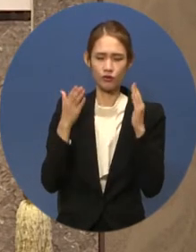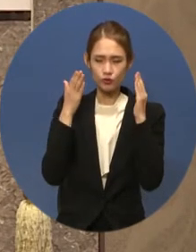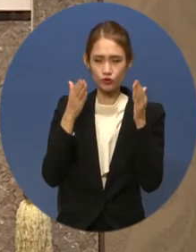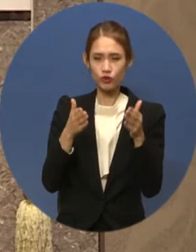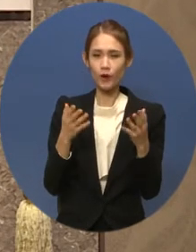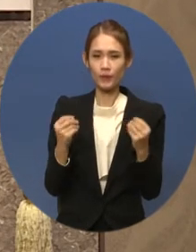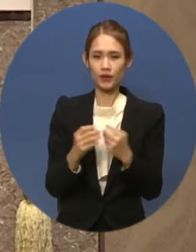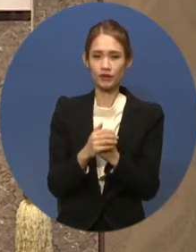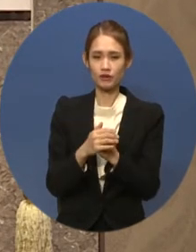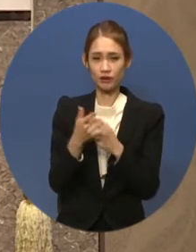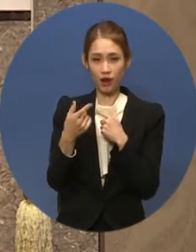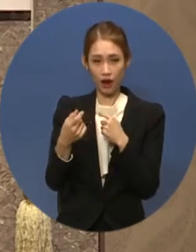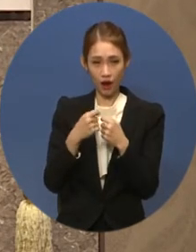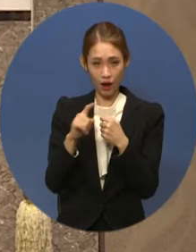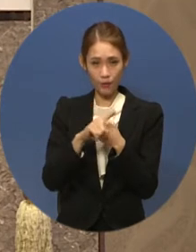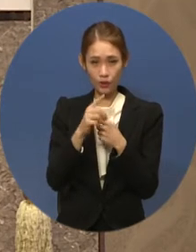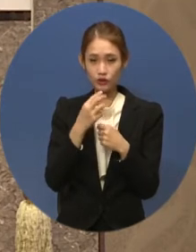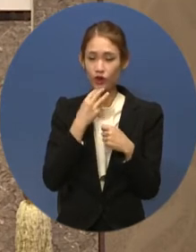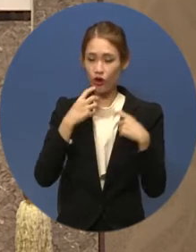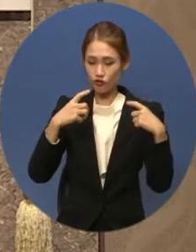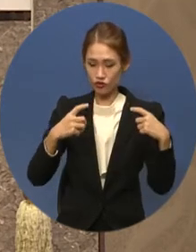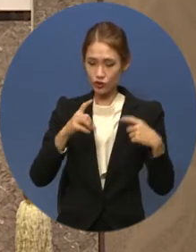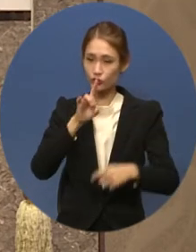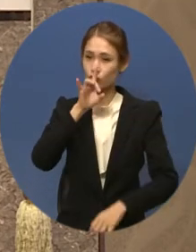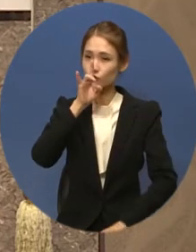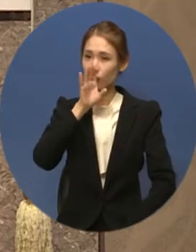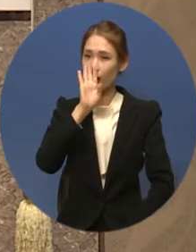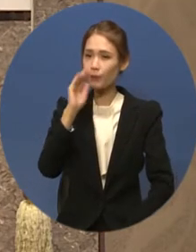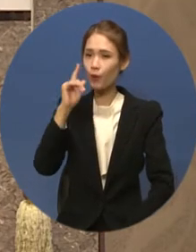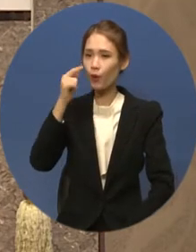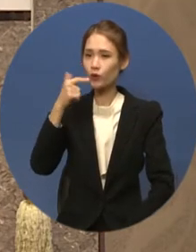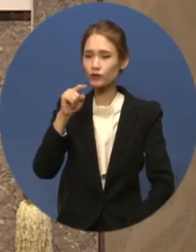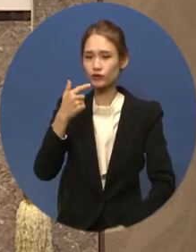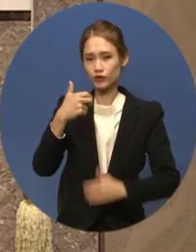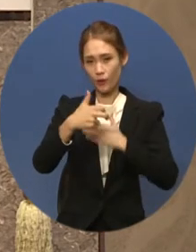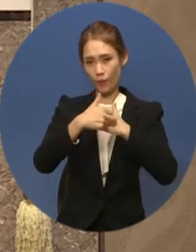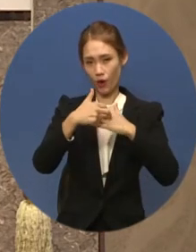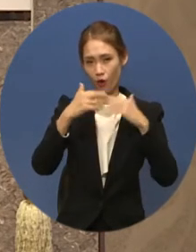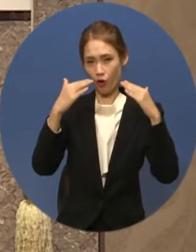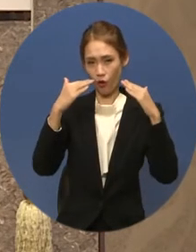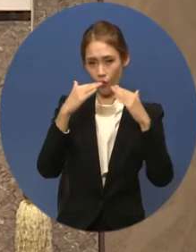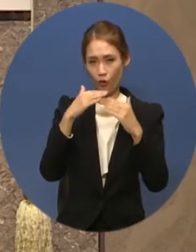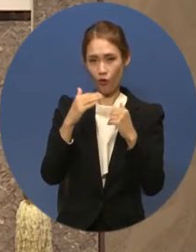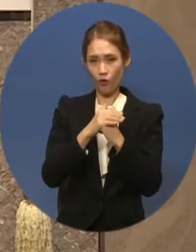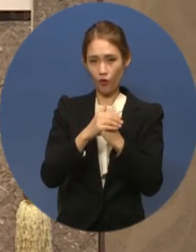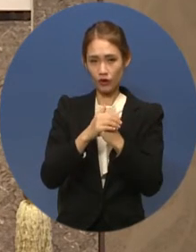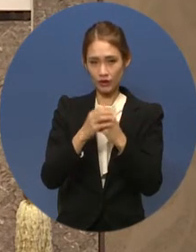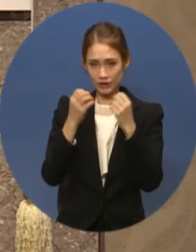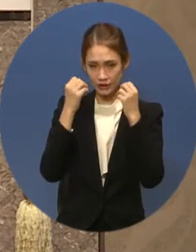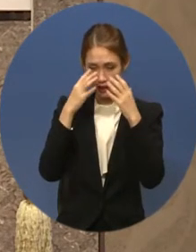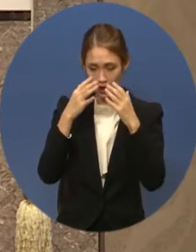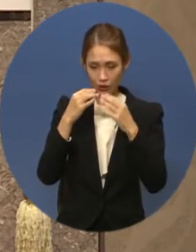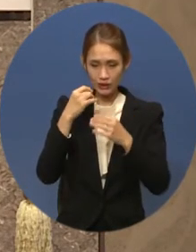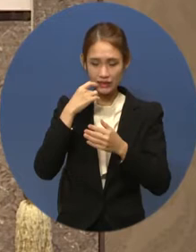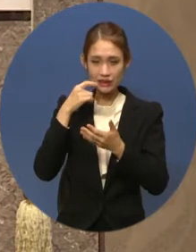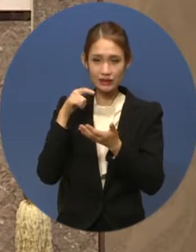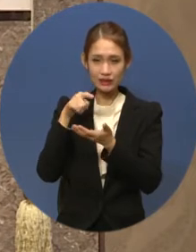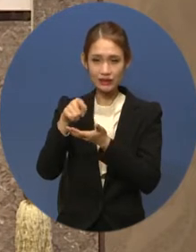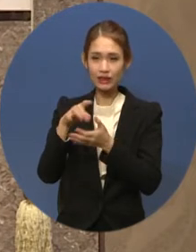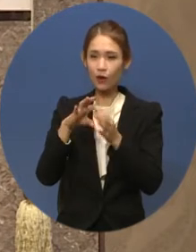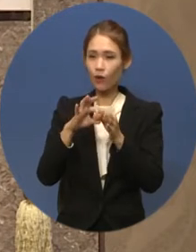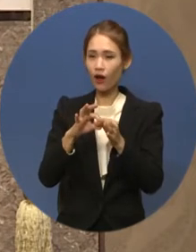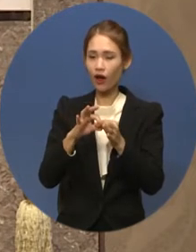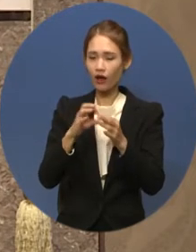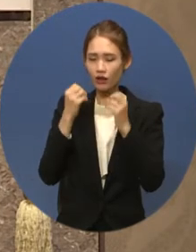그렇습니다 가까이 애는 우리 서울에는 중앙 고음 병원이 있는데용 중앙고 은 병원에 저희가 새로 치과를 증축하는